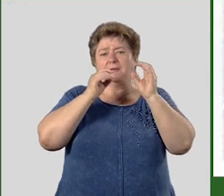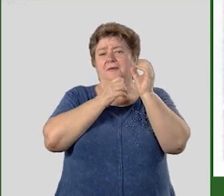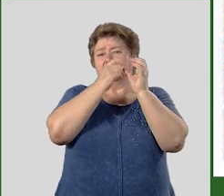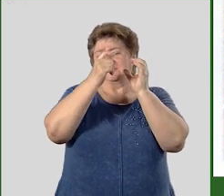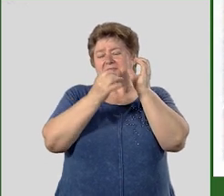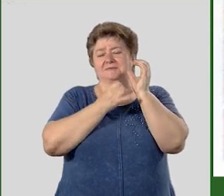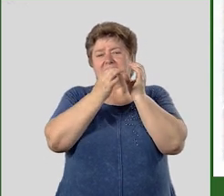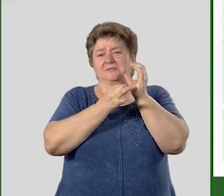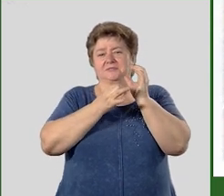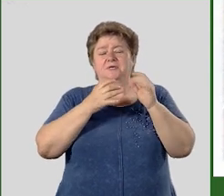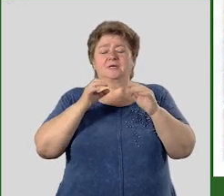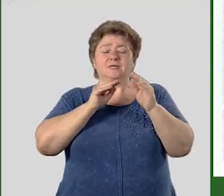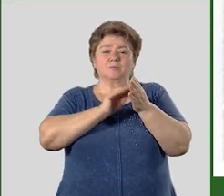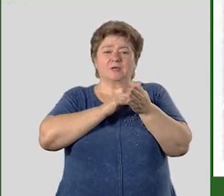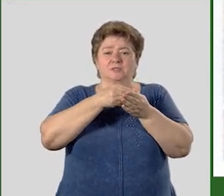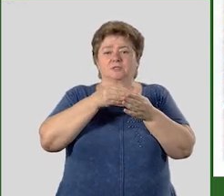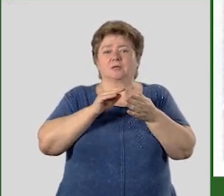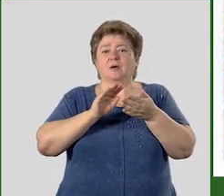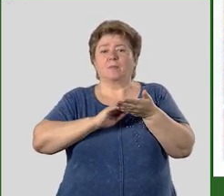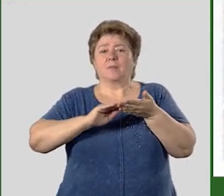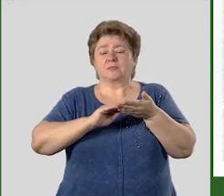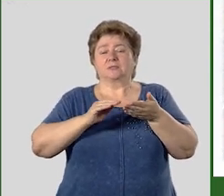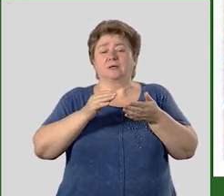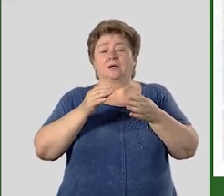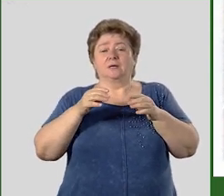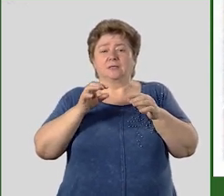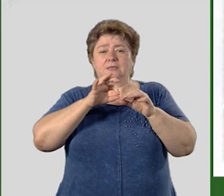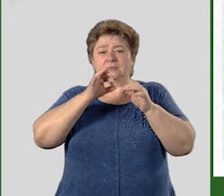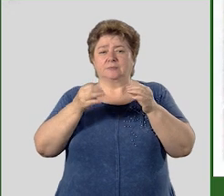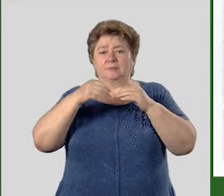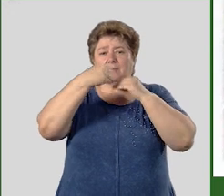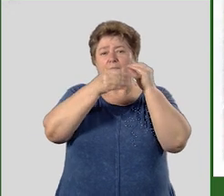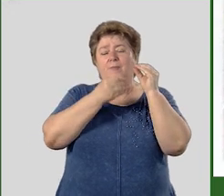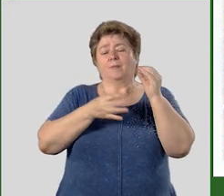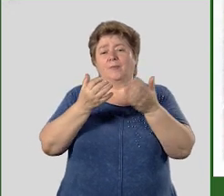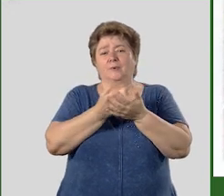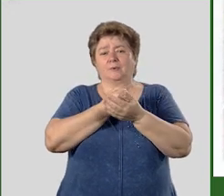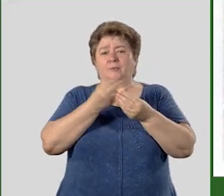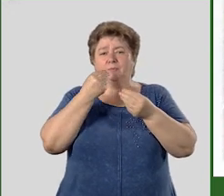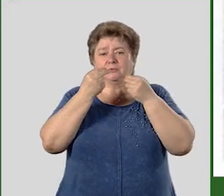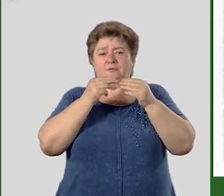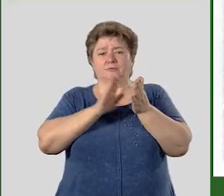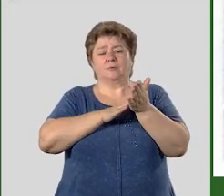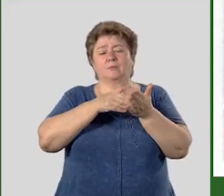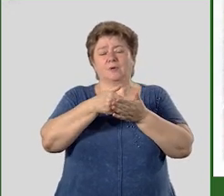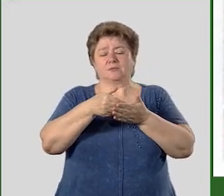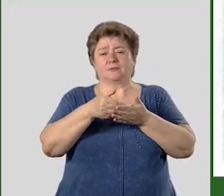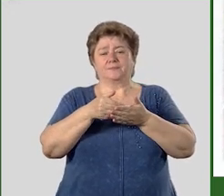свечи, смазочное масло. А из семян пальмы получают прекрасное пищевое